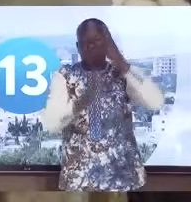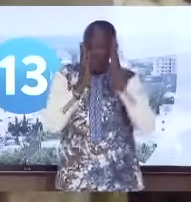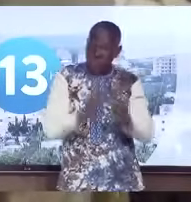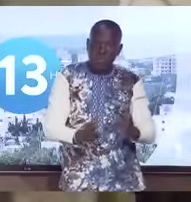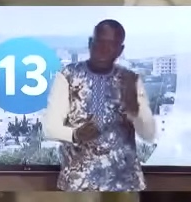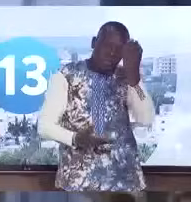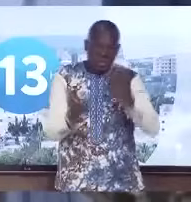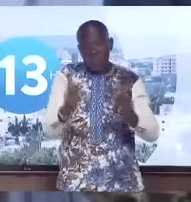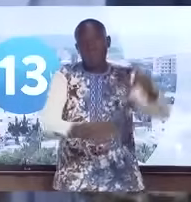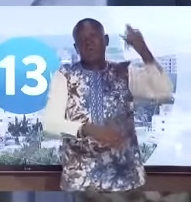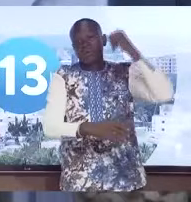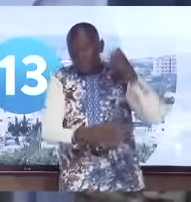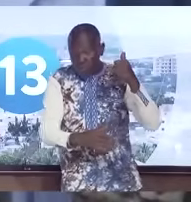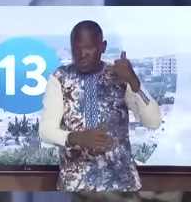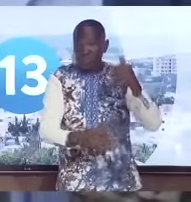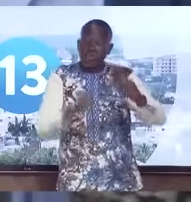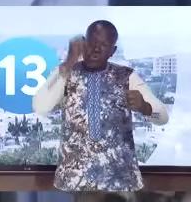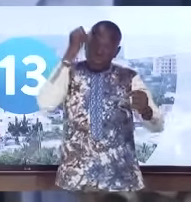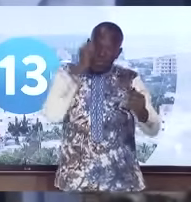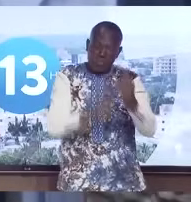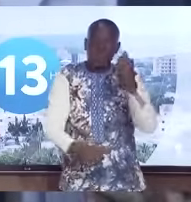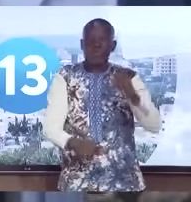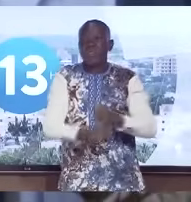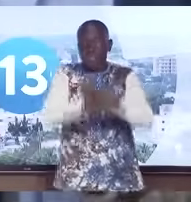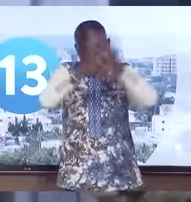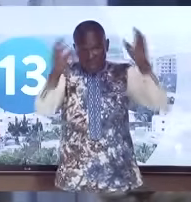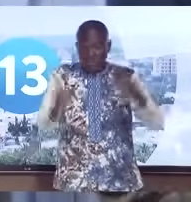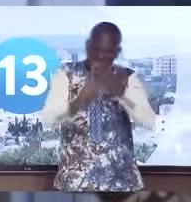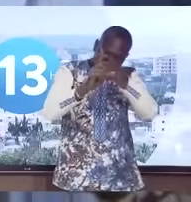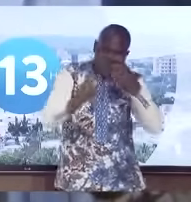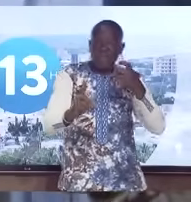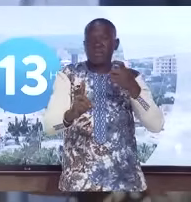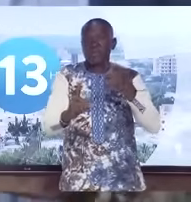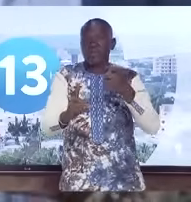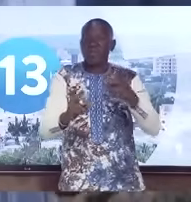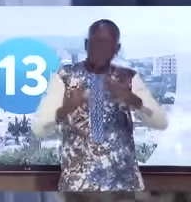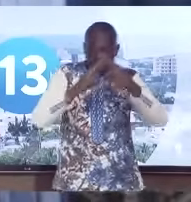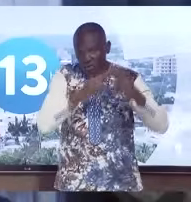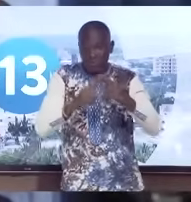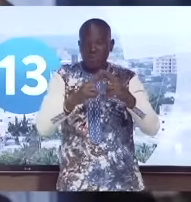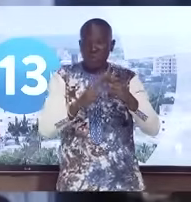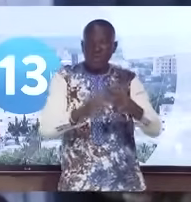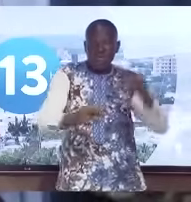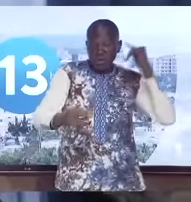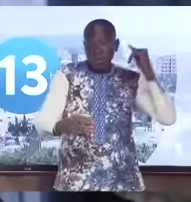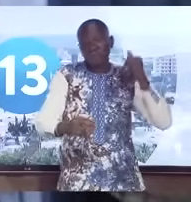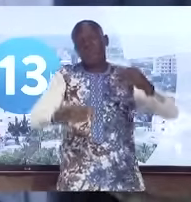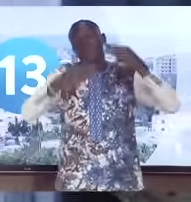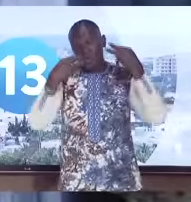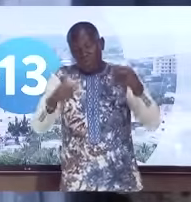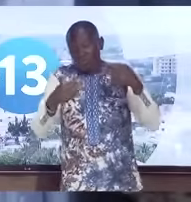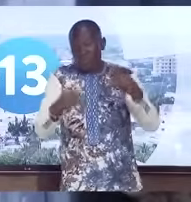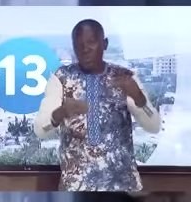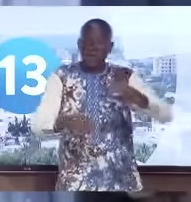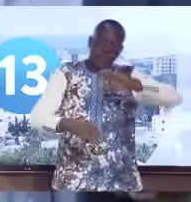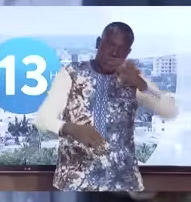services de communication électronique sont plus exposés avec la digitalisation des relations et des transactions commerciales que les autres